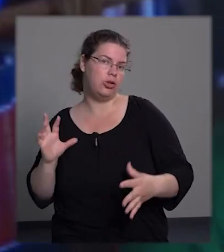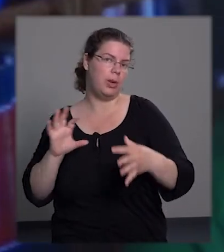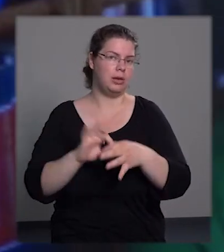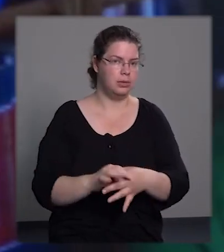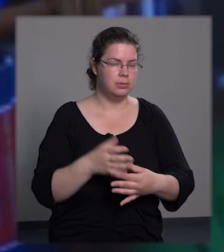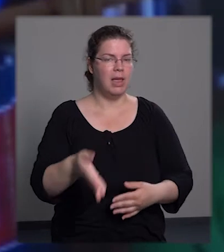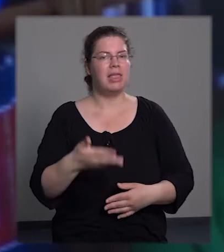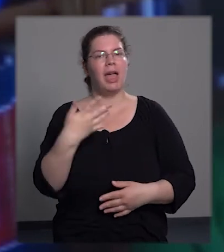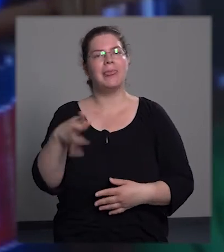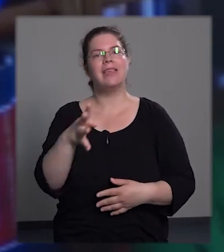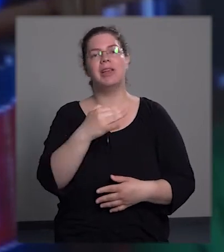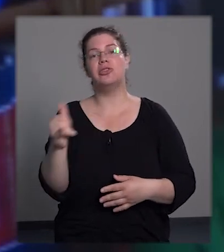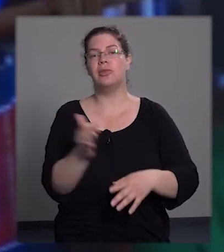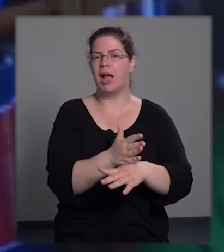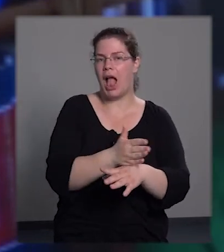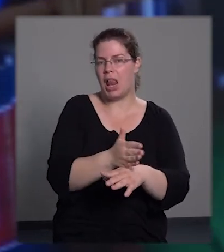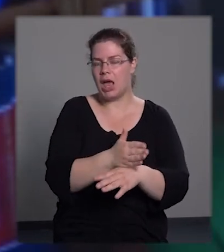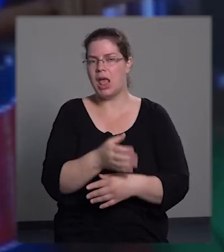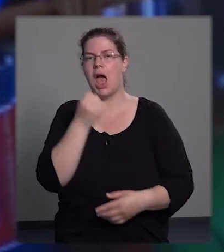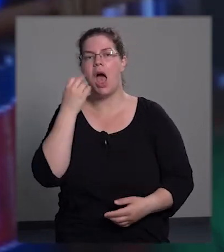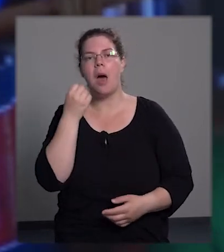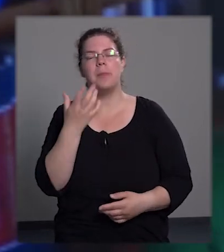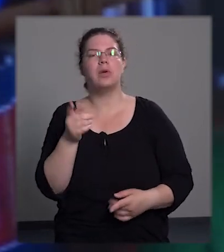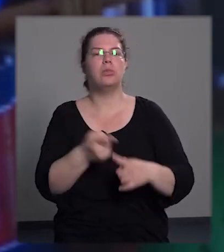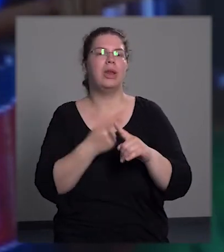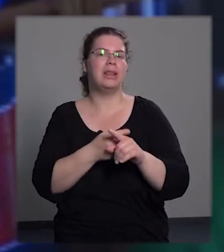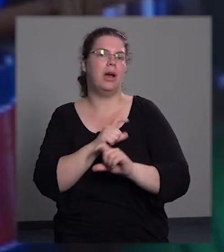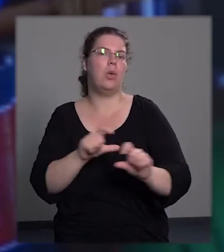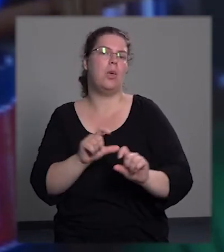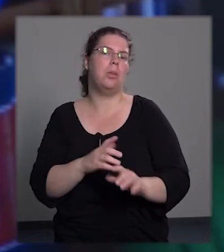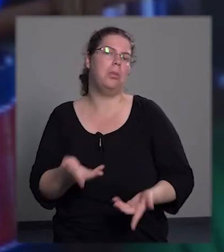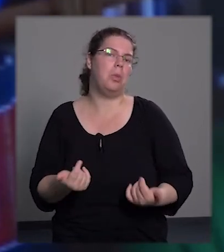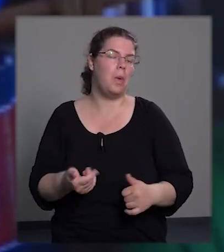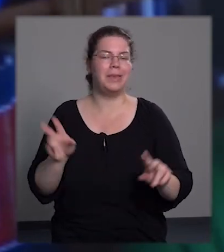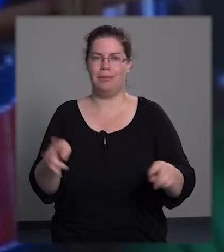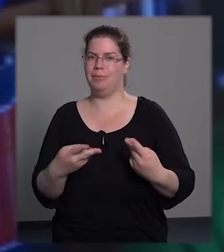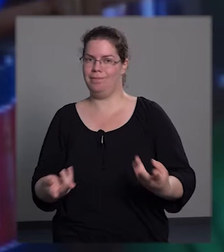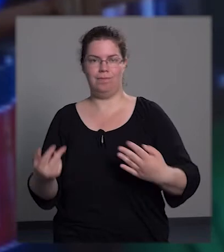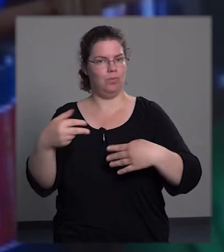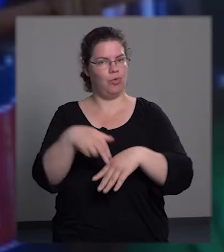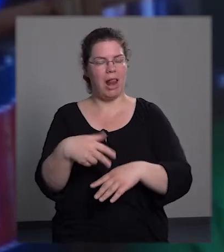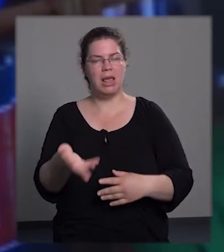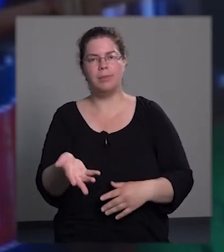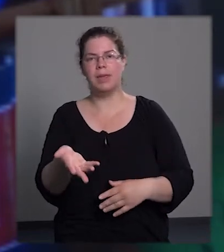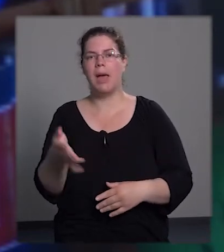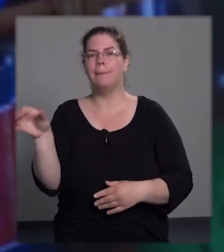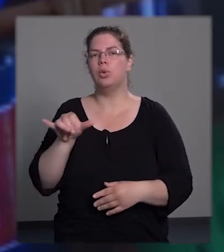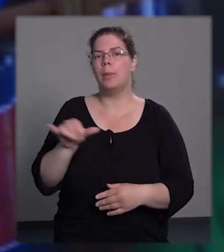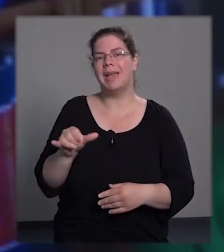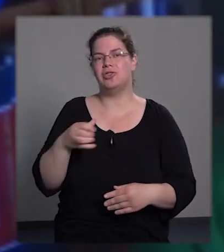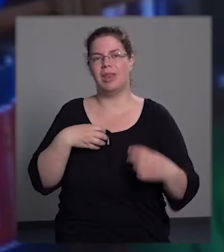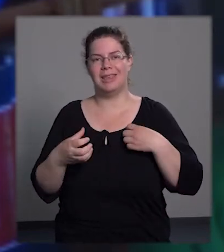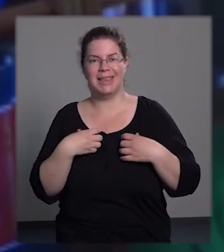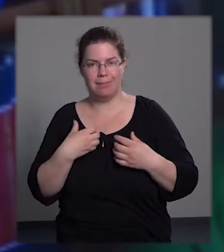40-es évek eleje, amikor szintén politikai okokból kifolyólag ő nem léphetett fel budapesti